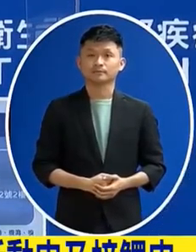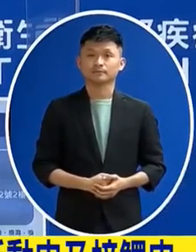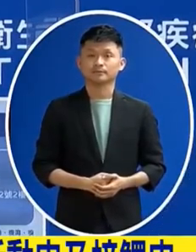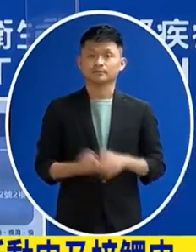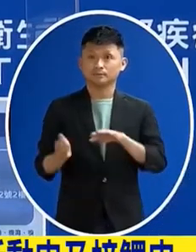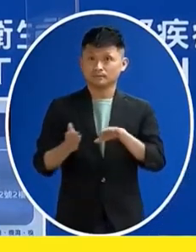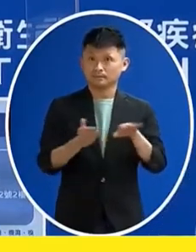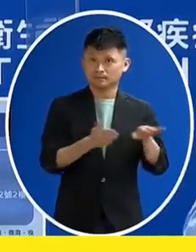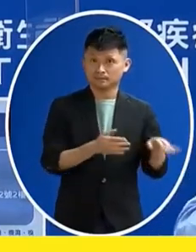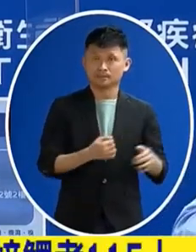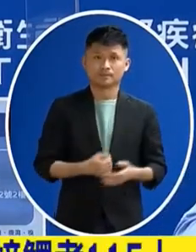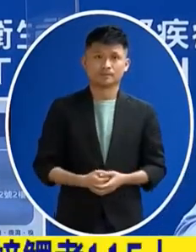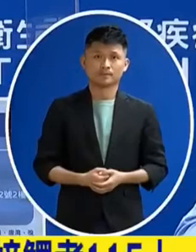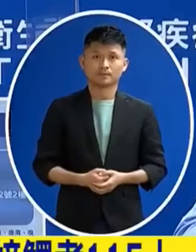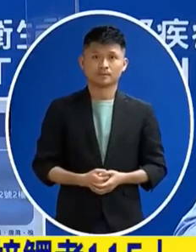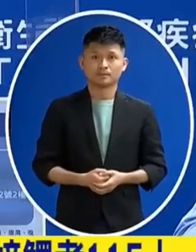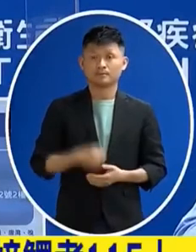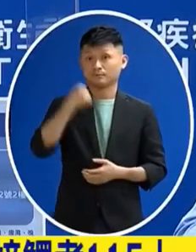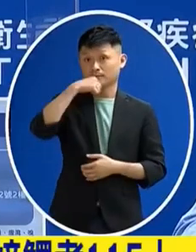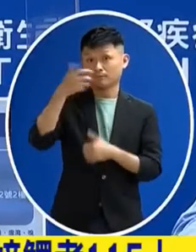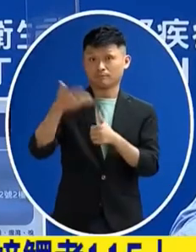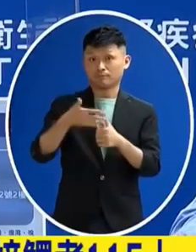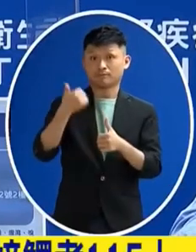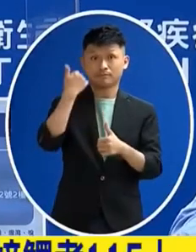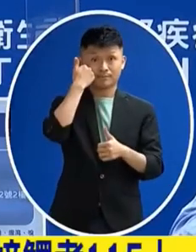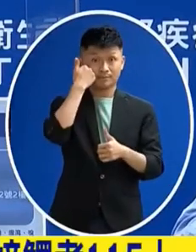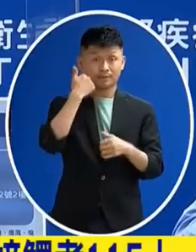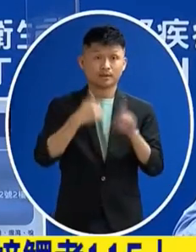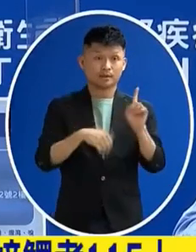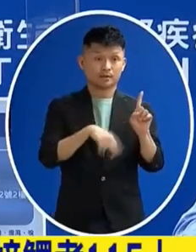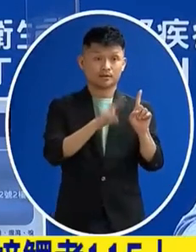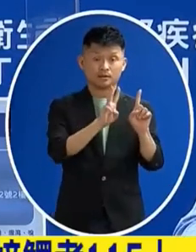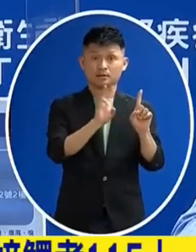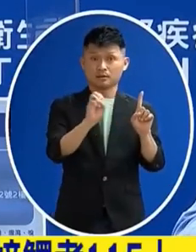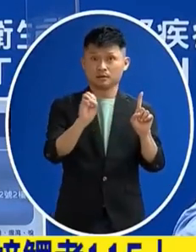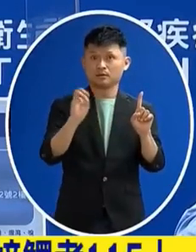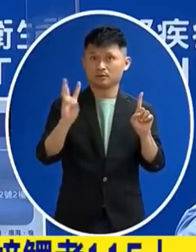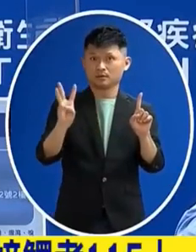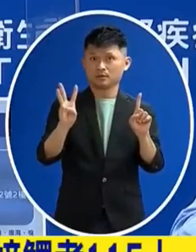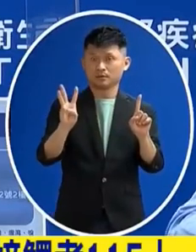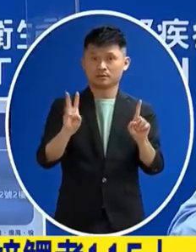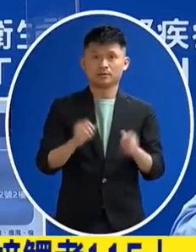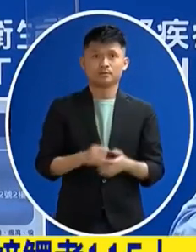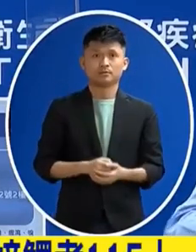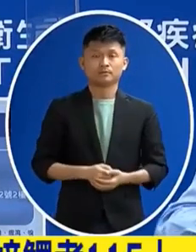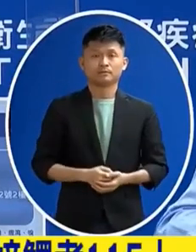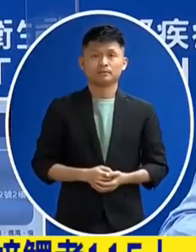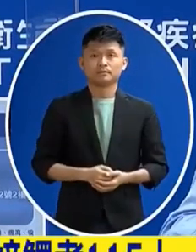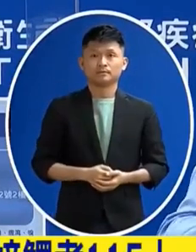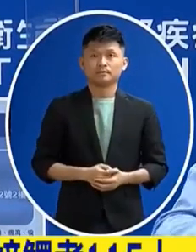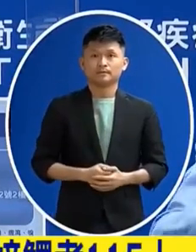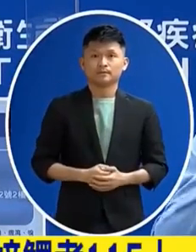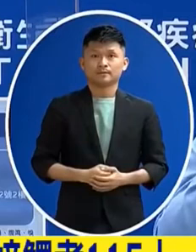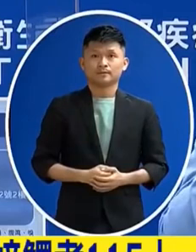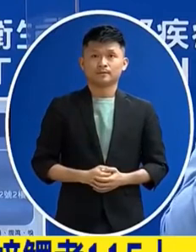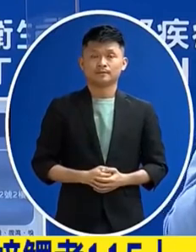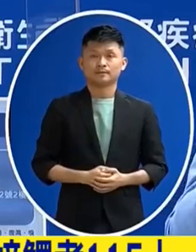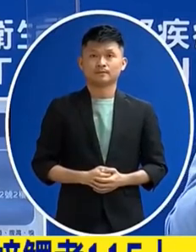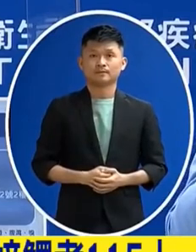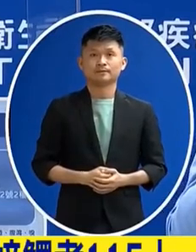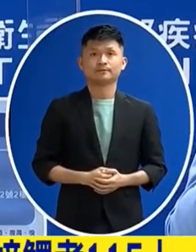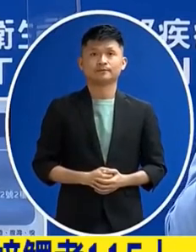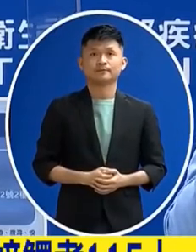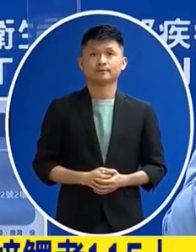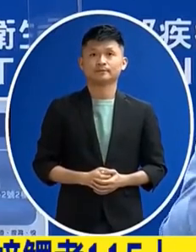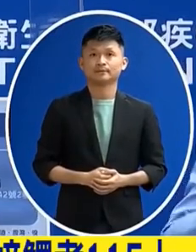那另外一起的哈本土的案件12013哈12013，